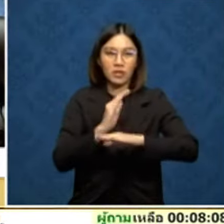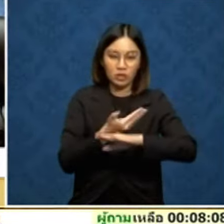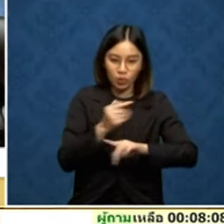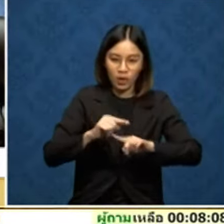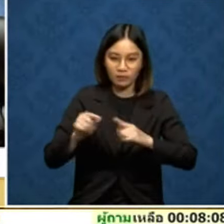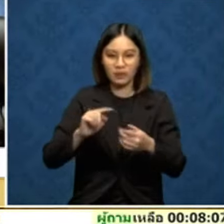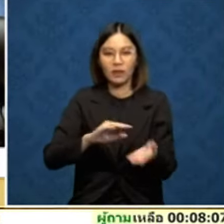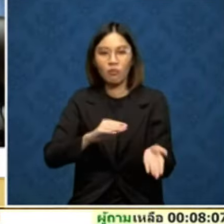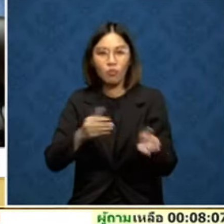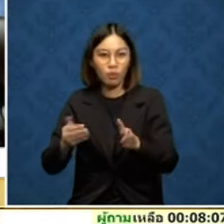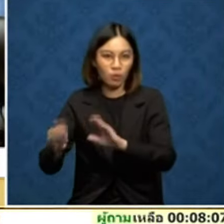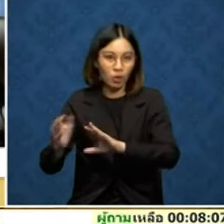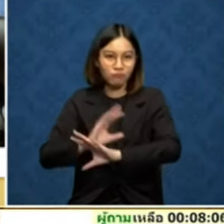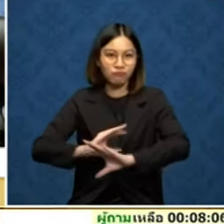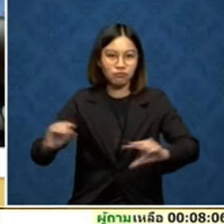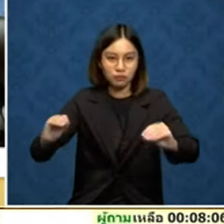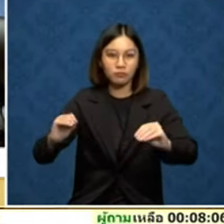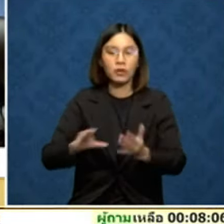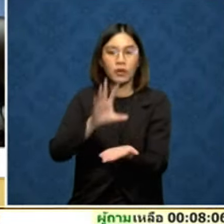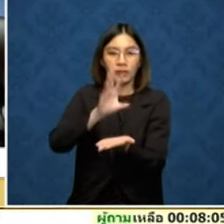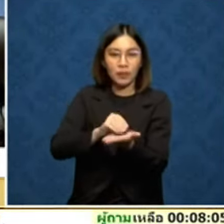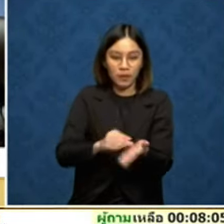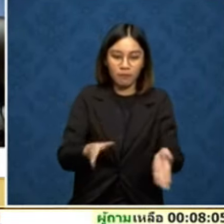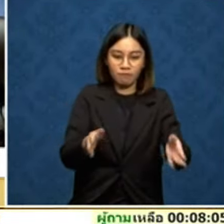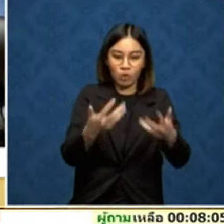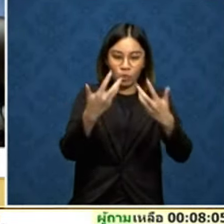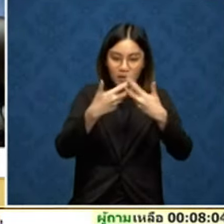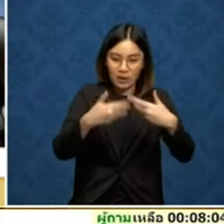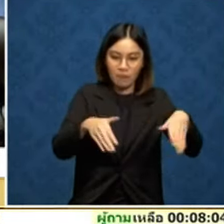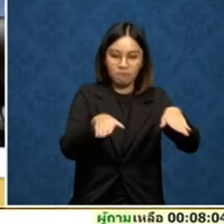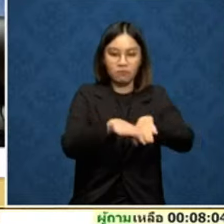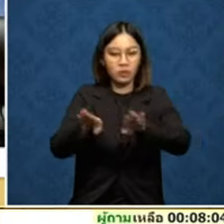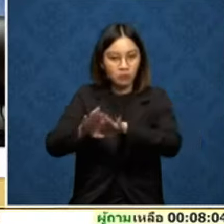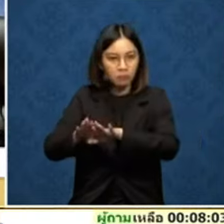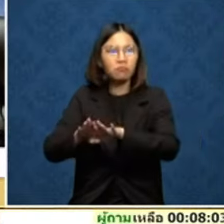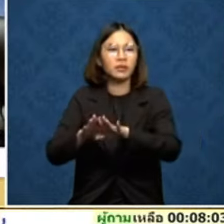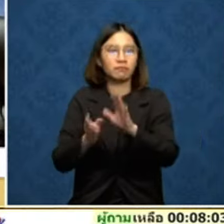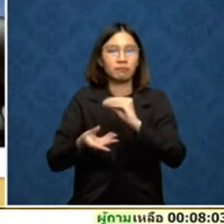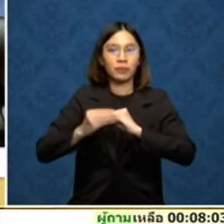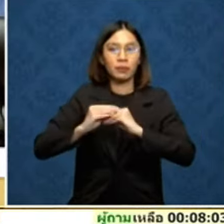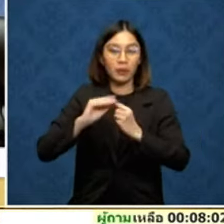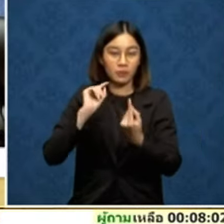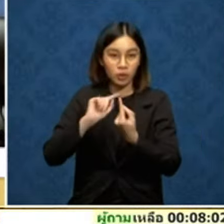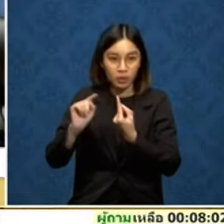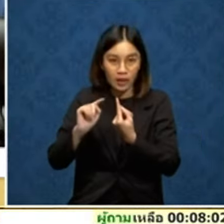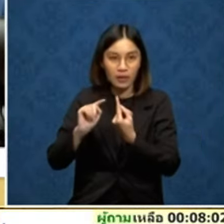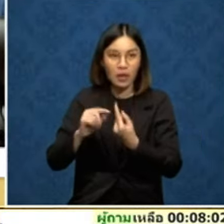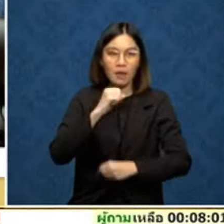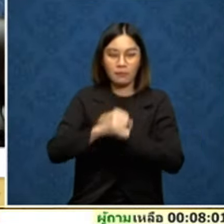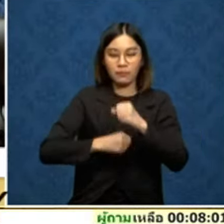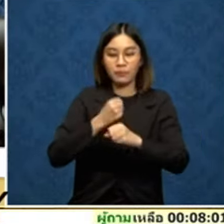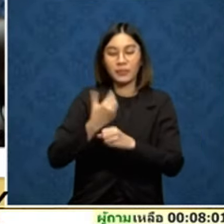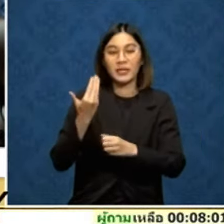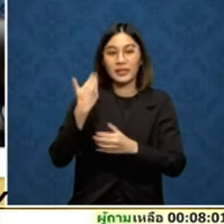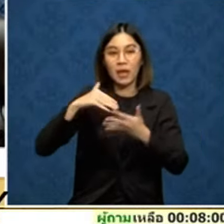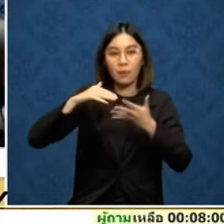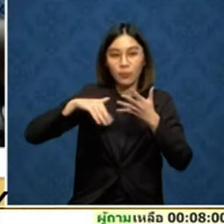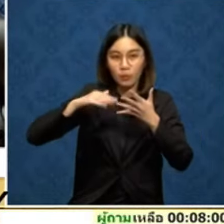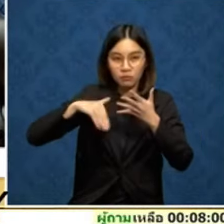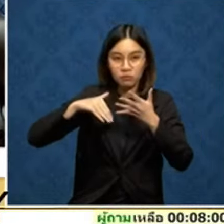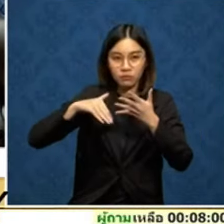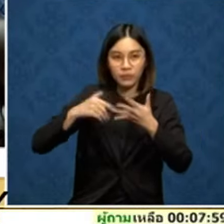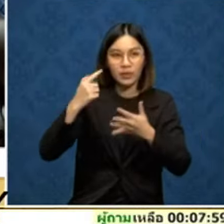ประลอกใหญ่นะคะข้อมูลการปิดโรงงานอุตสาหกรรมเนี่ยมันเร่งตัวขึ้นตั้งแต่ตอนที่ปลายปีที่แล้วนะคะอาจจะ